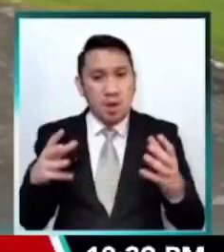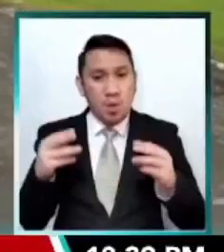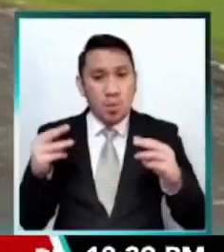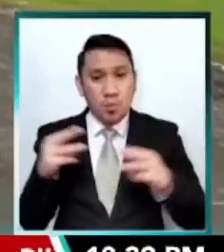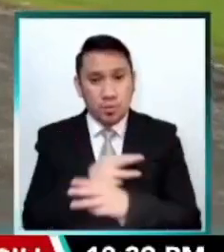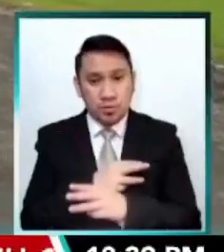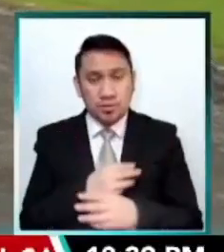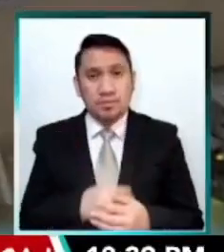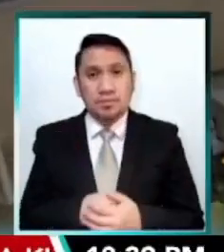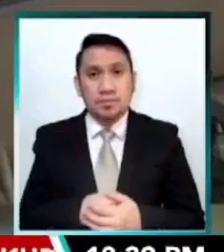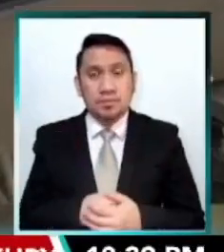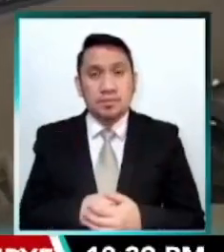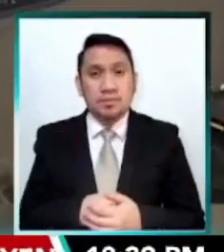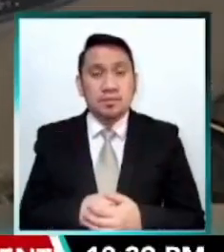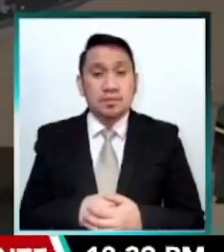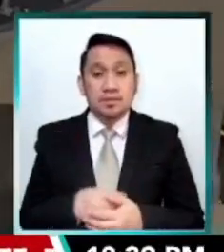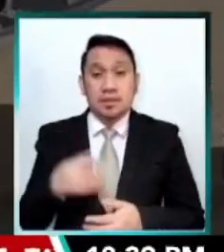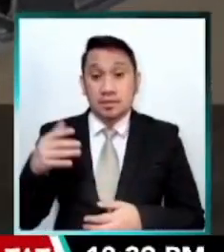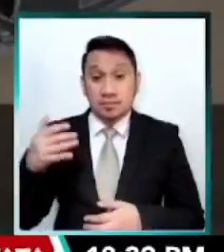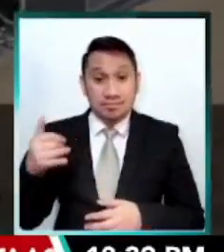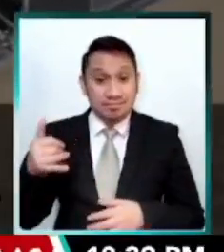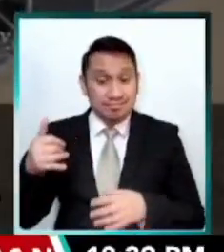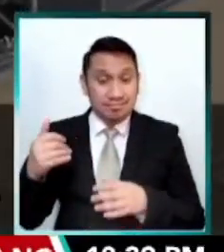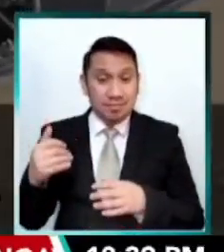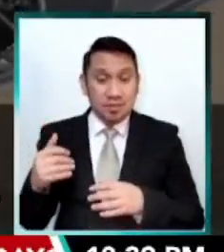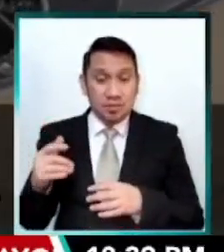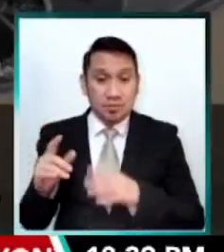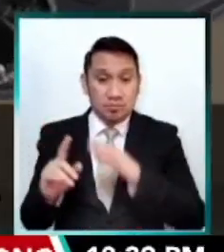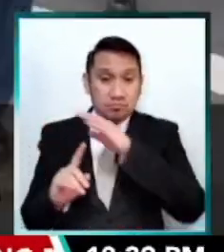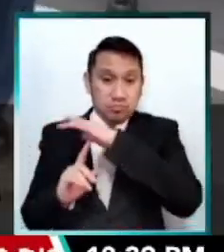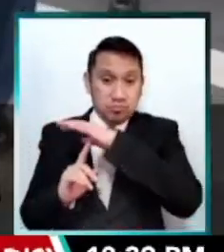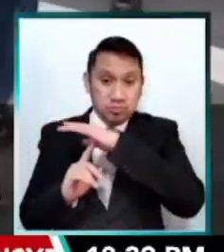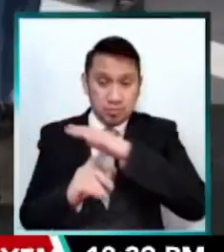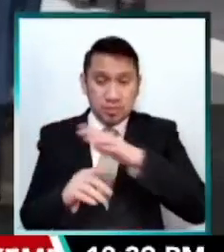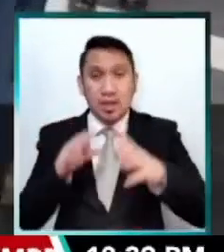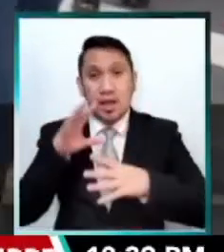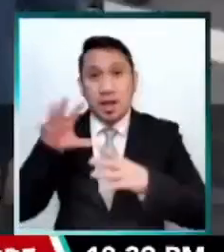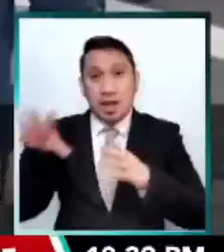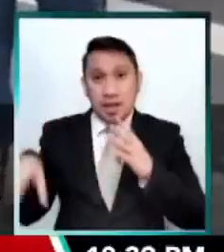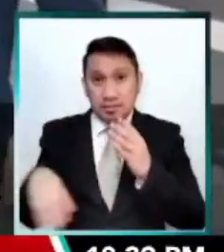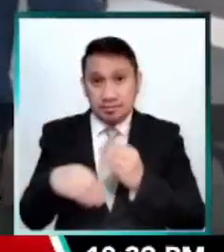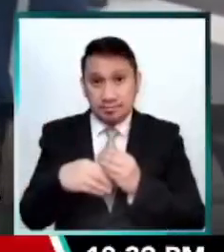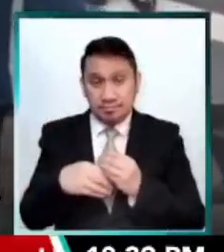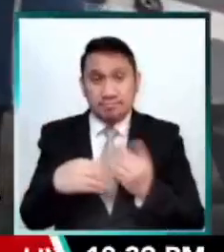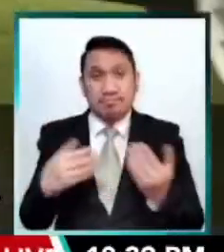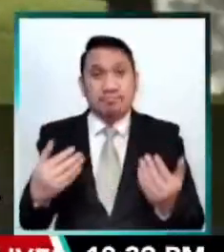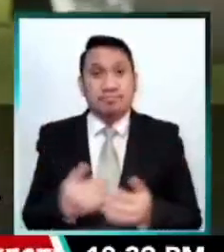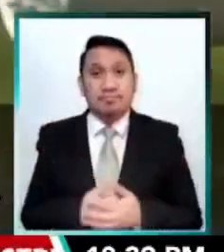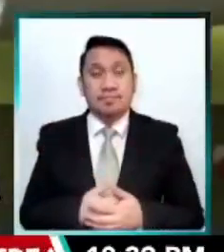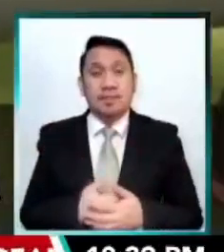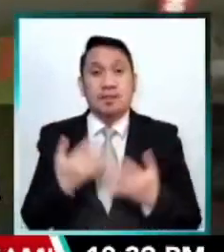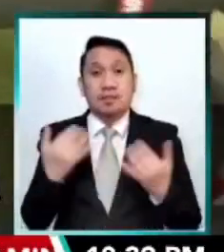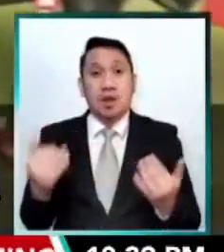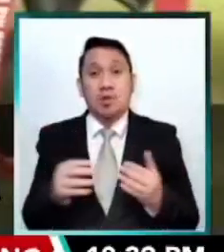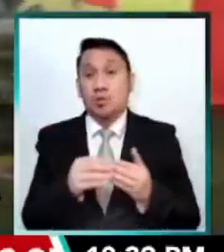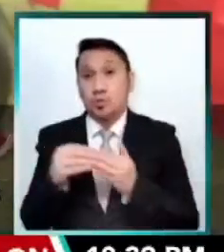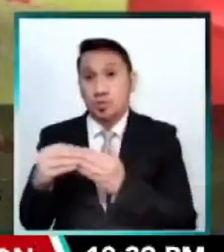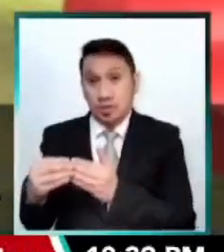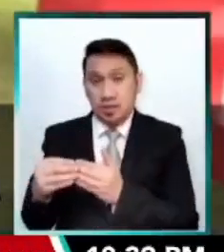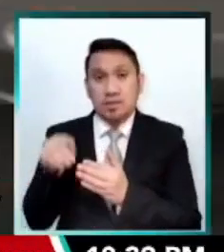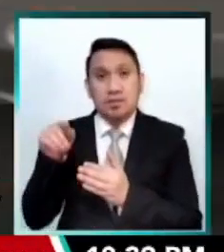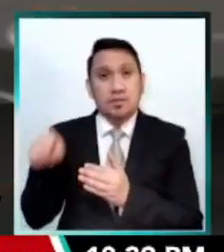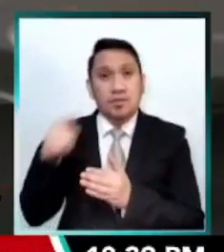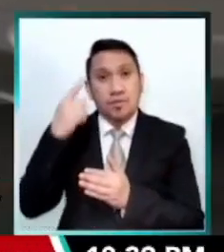2 attack helicopters naman ang dagdag sa assets ng Philippine Air Force. Pinangunahan ni Pangulong Bongbong Marcos ang ceremonial blessings ng mga